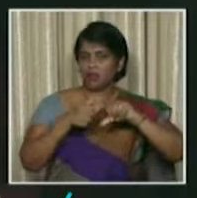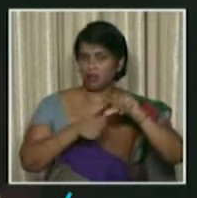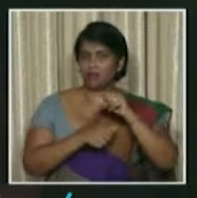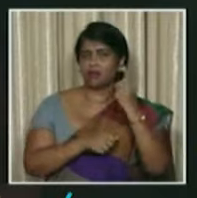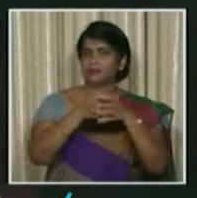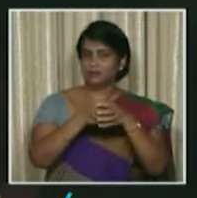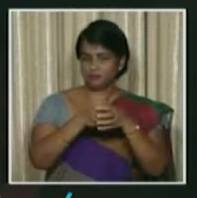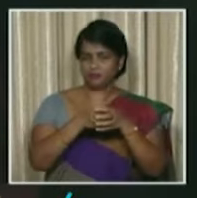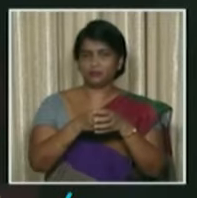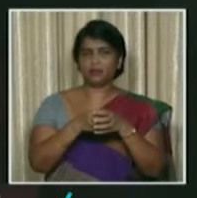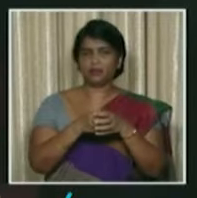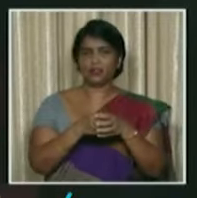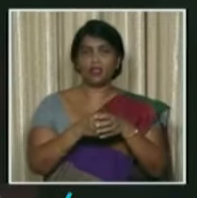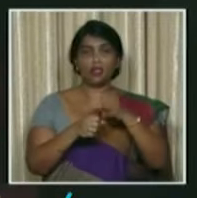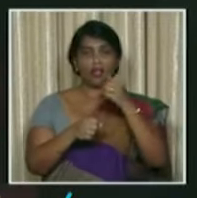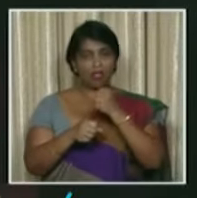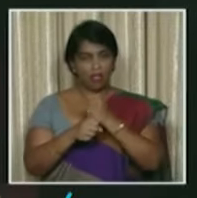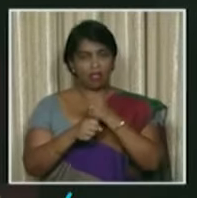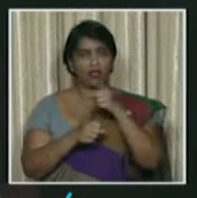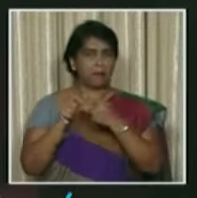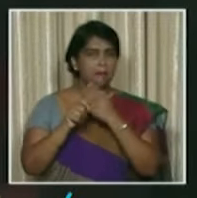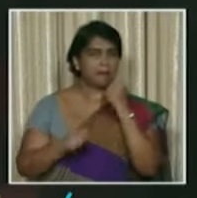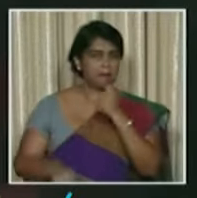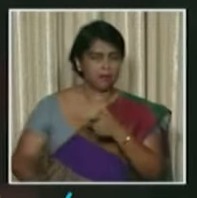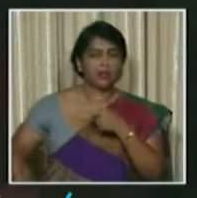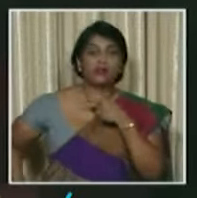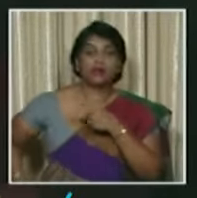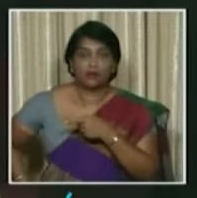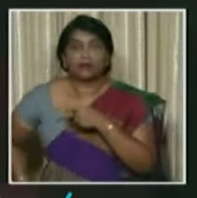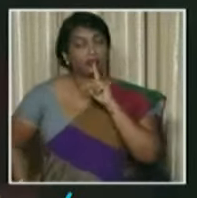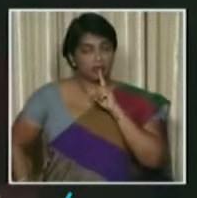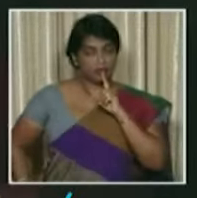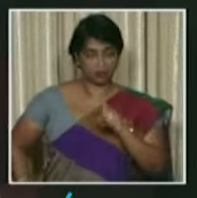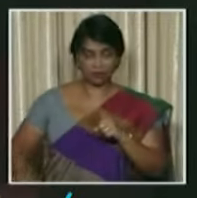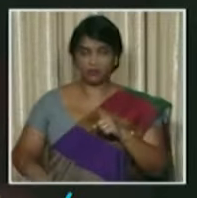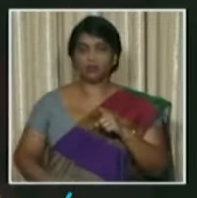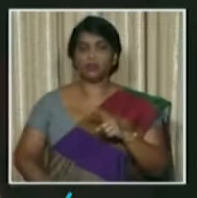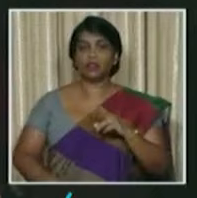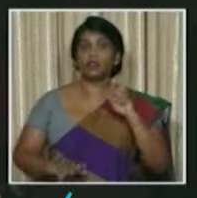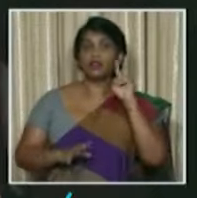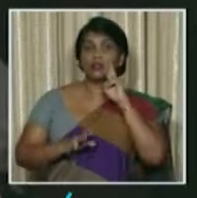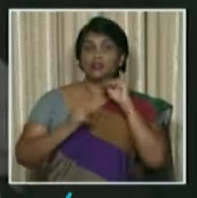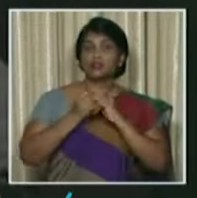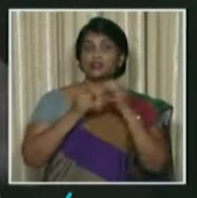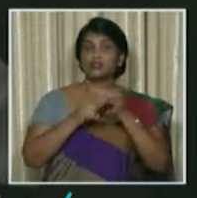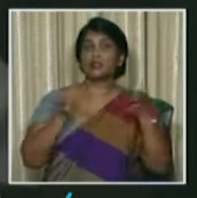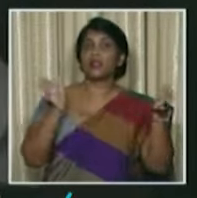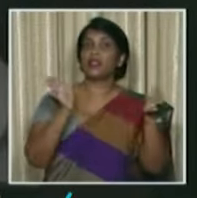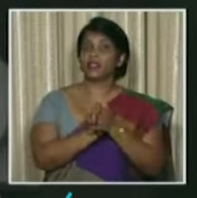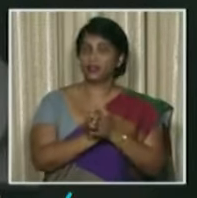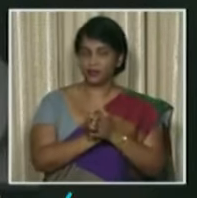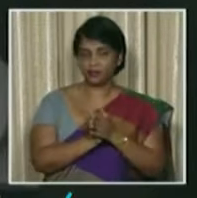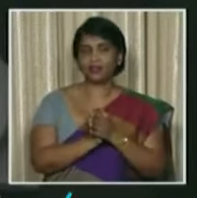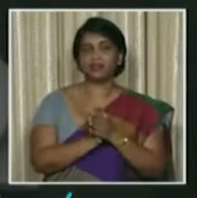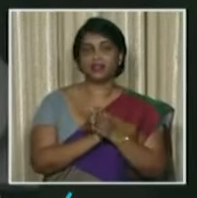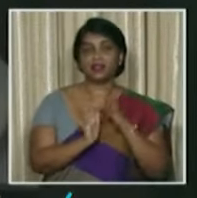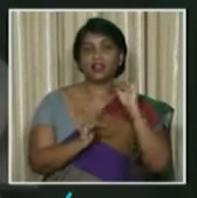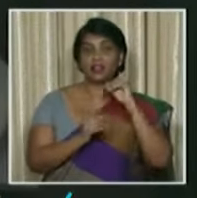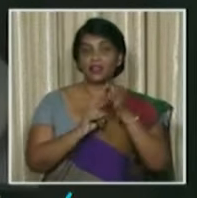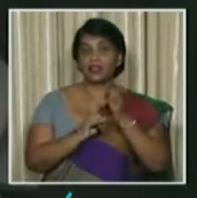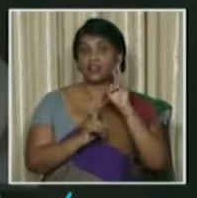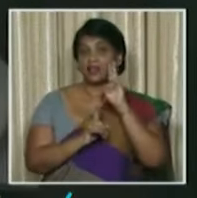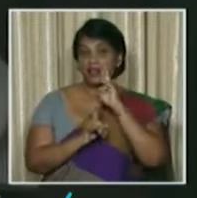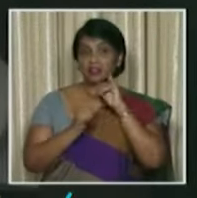එකට එක්කහුවෙලා ආණ්ඩුවෙන්ද කොහෙන්ද කප්පම් අරගෙන ඒ අය කියාගෙන යනවා රනිලුයි සජිතුයි එකතු වෙනවයි කියලා රනිලුයි